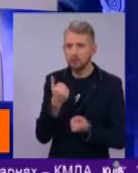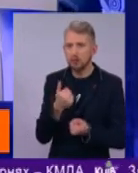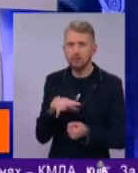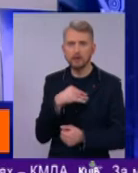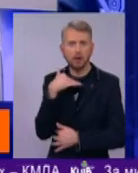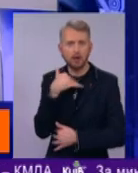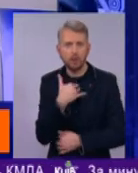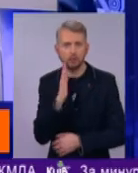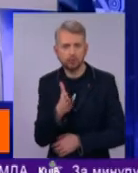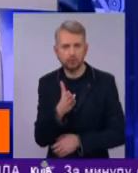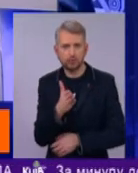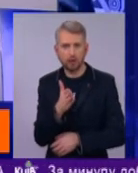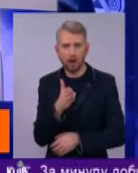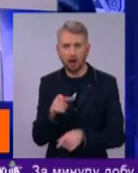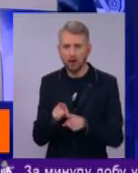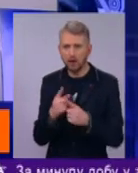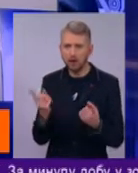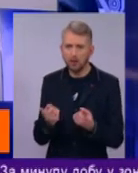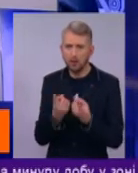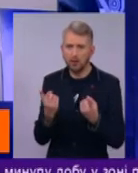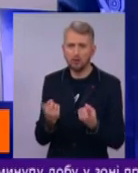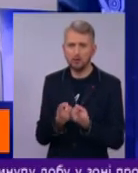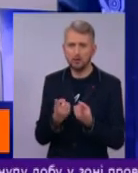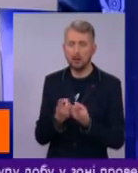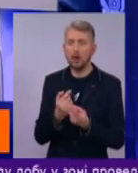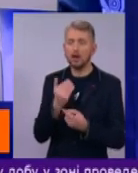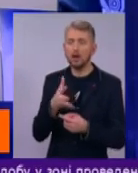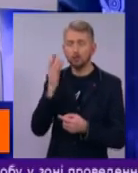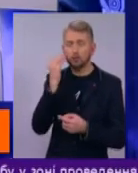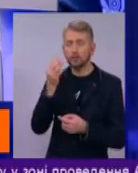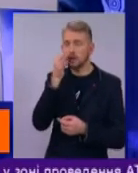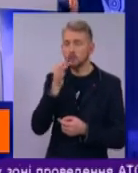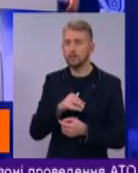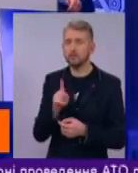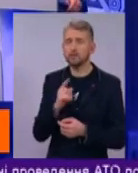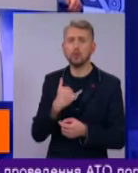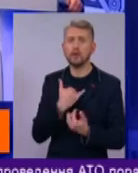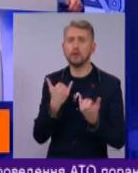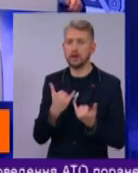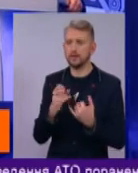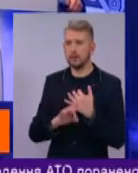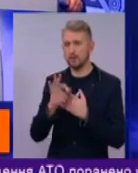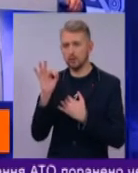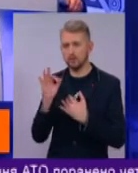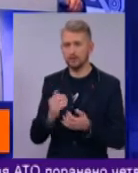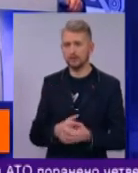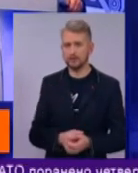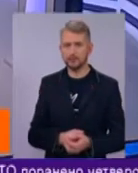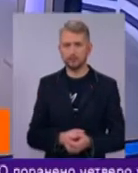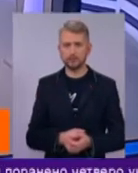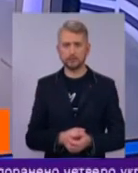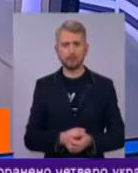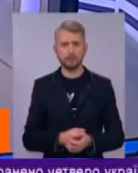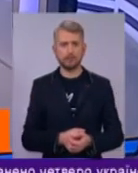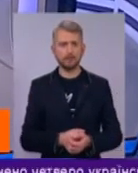обстрілів. З огляду на ваш досвід, як ви б оцінили, що зараз у нас на Сході?